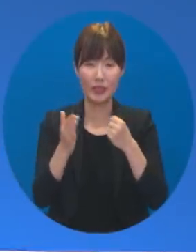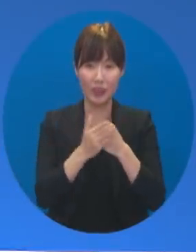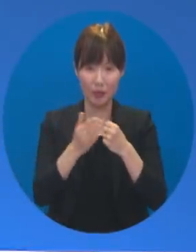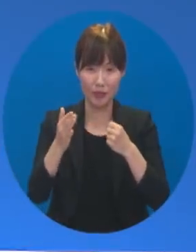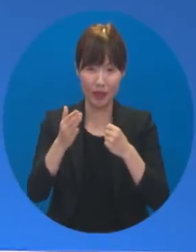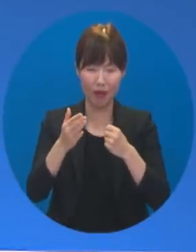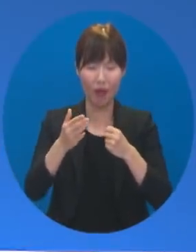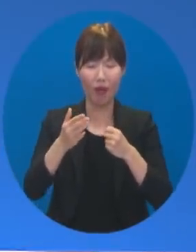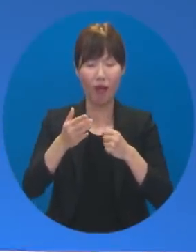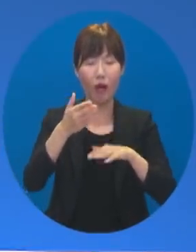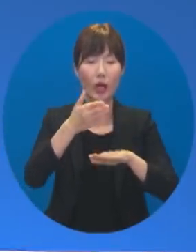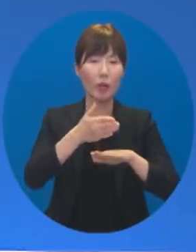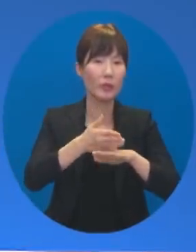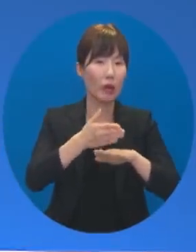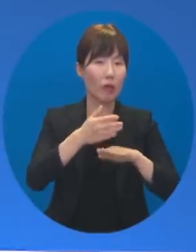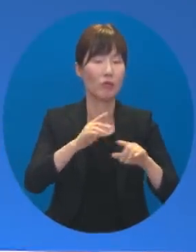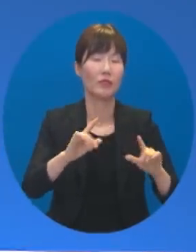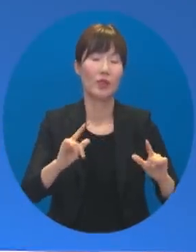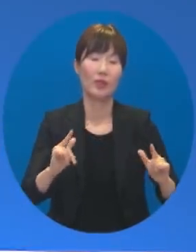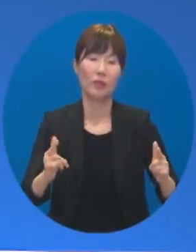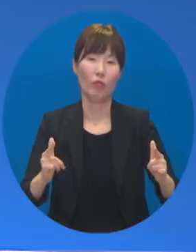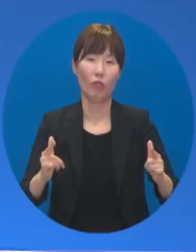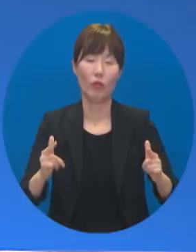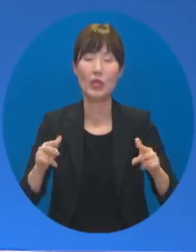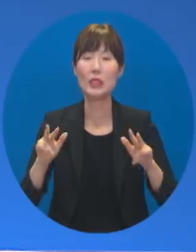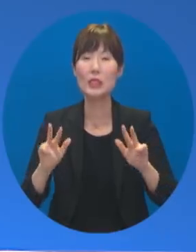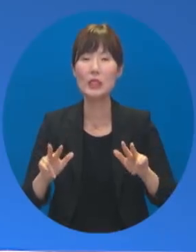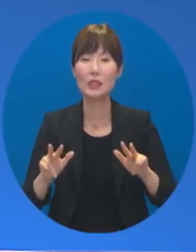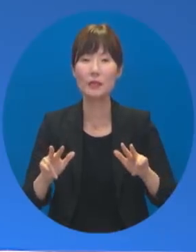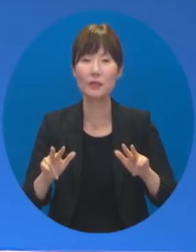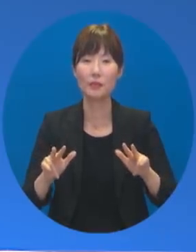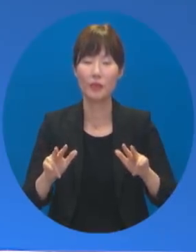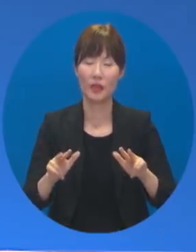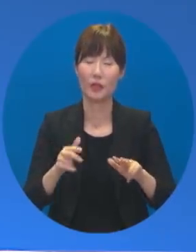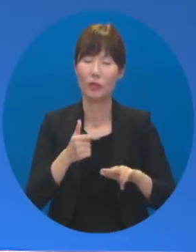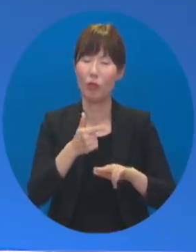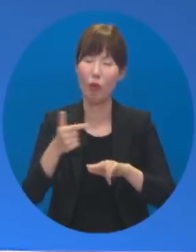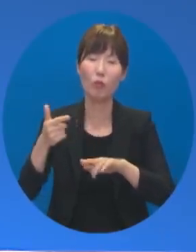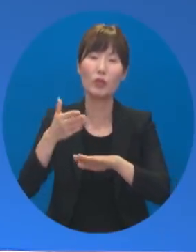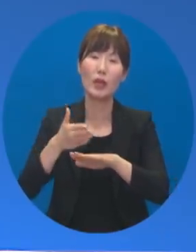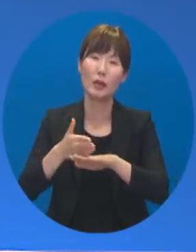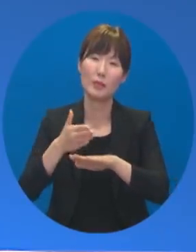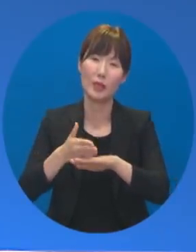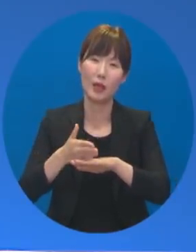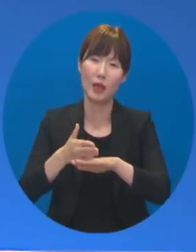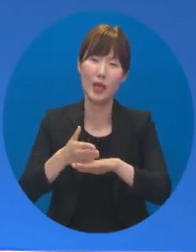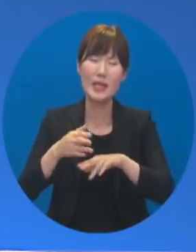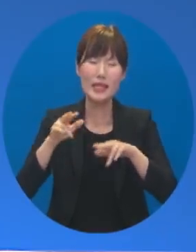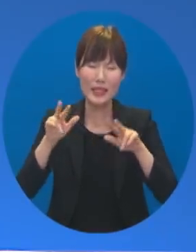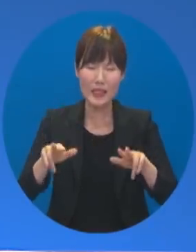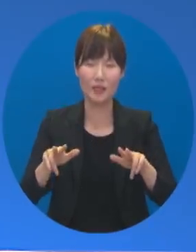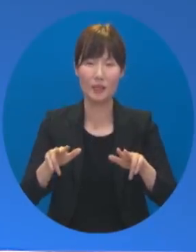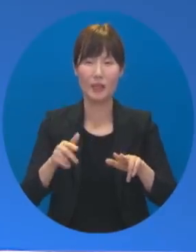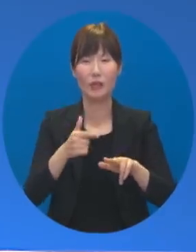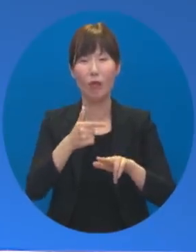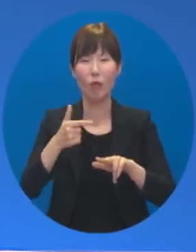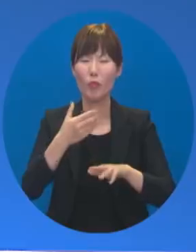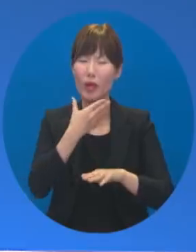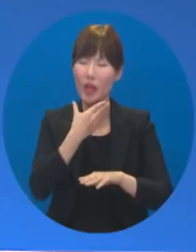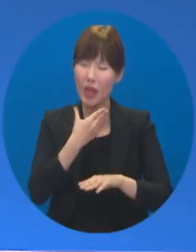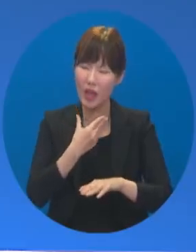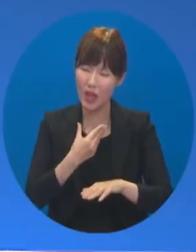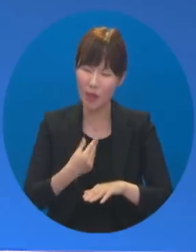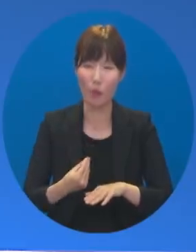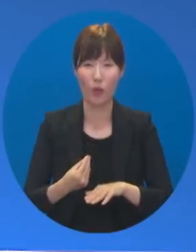그런 것들이 아니라 이 순간이 너무 감사하구나. 이 순간이 너무나 행복한 것이구나. 이